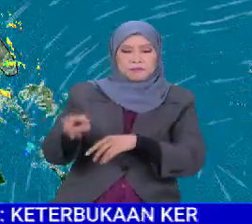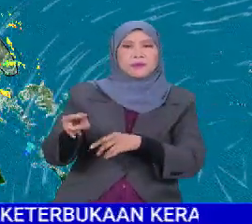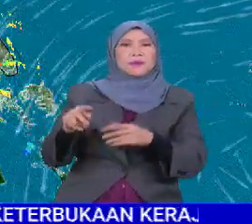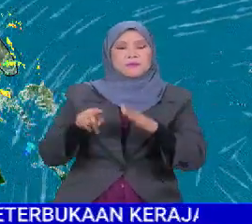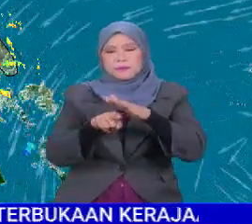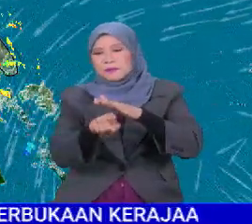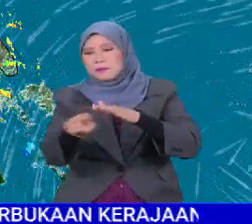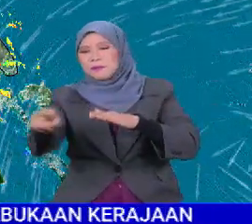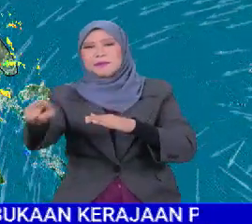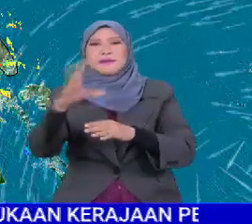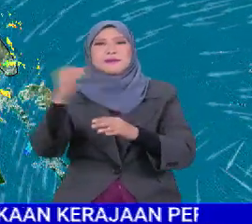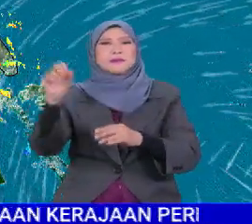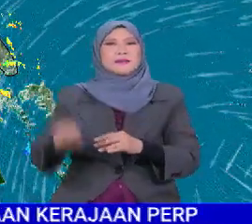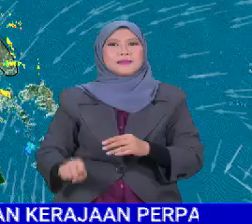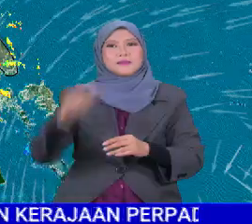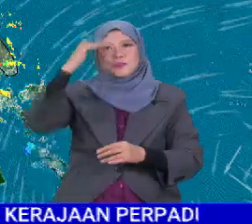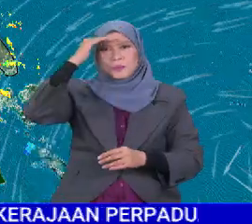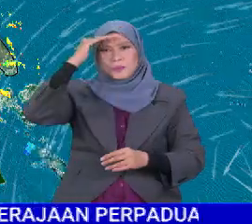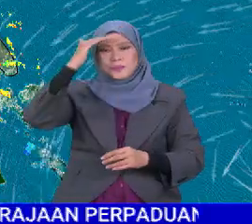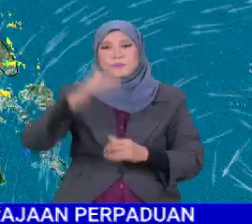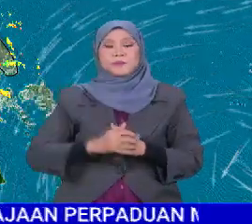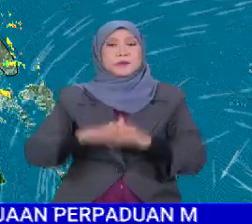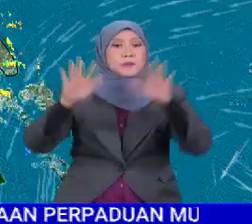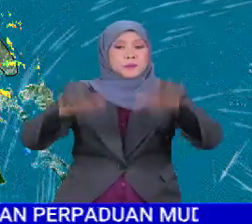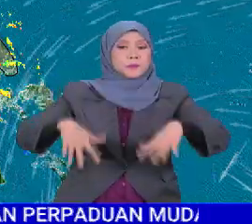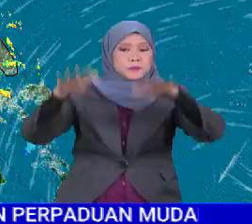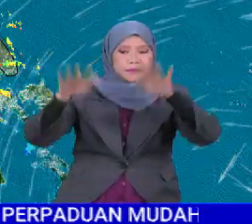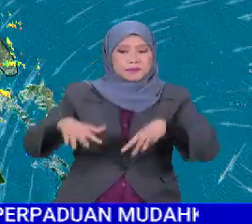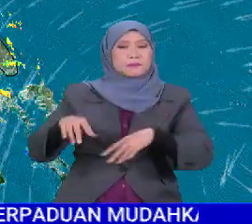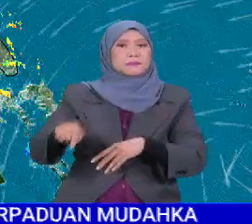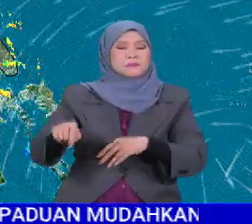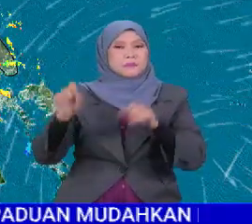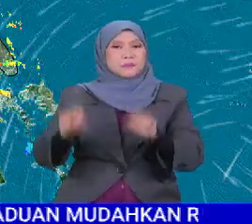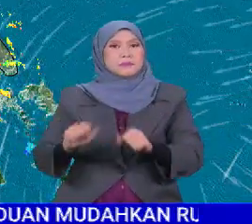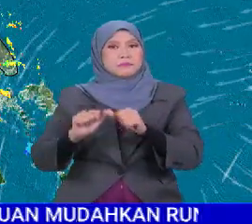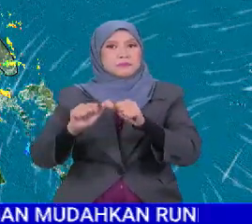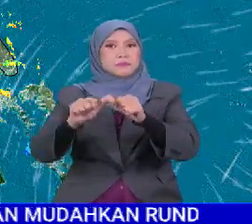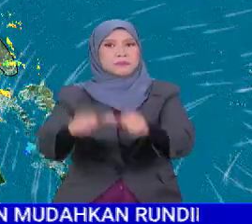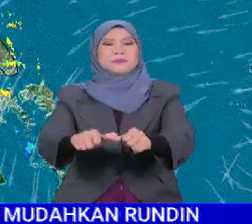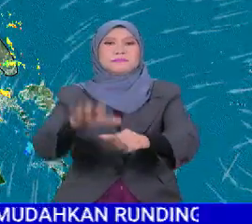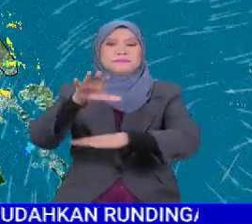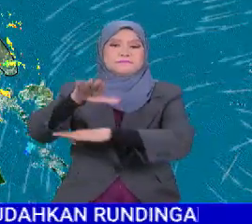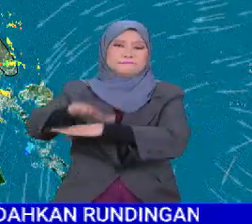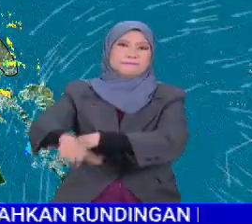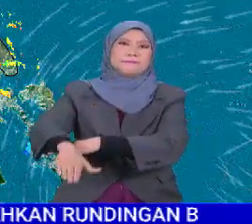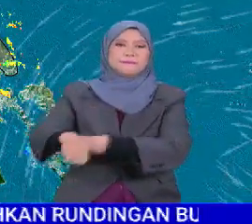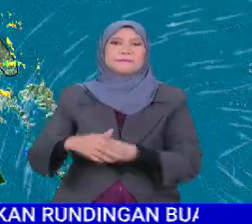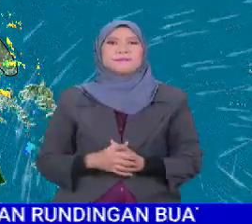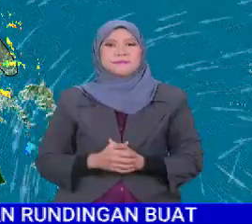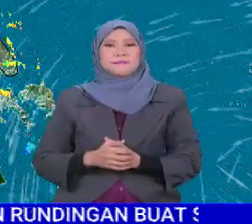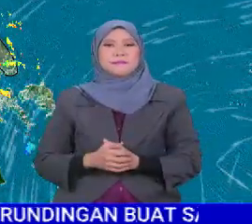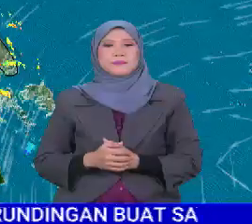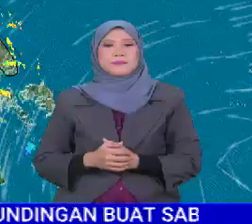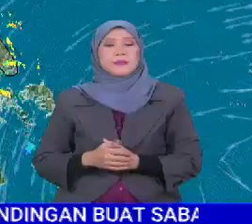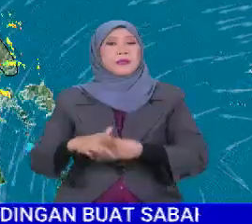kawasan pedalaman dan juga di selatan negeri Johor. Keadaan hujan ini kita jangkakan boleh berlarutan sehingga ke lewat petang nanti.